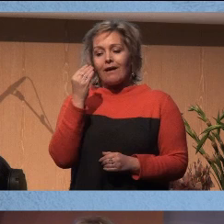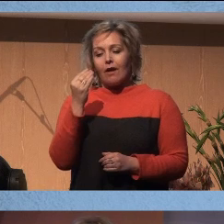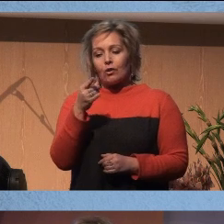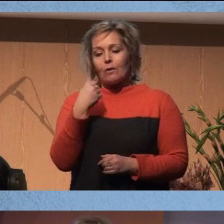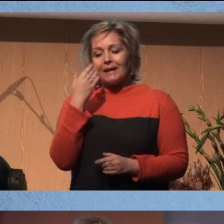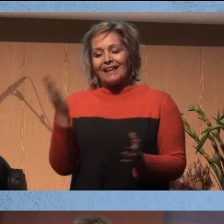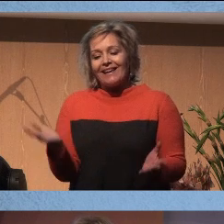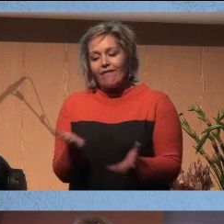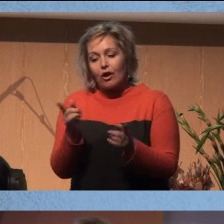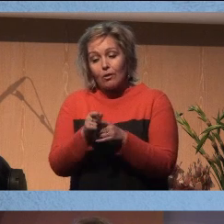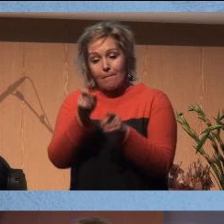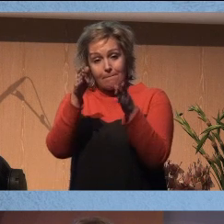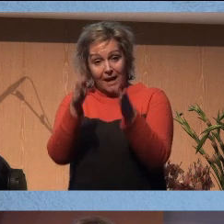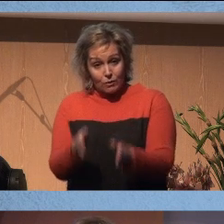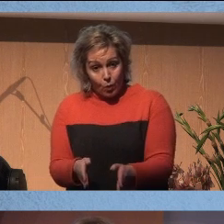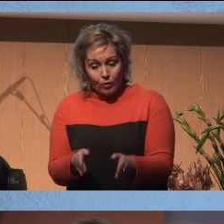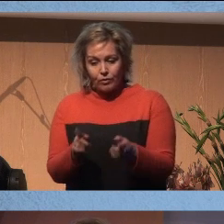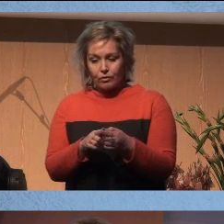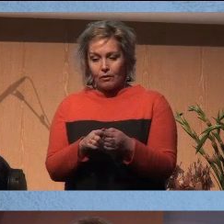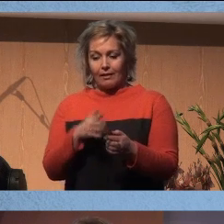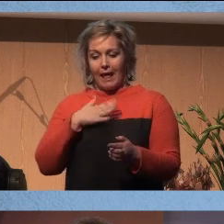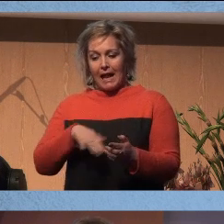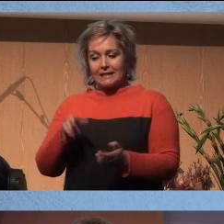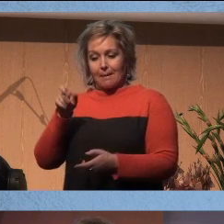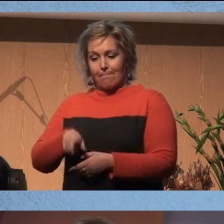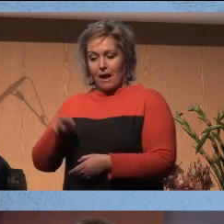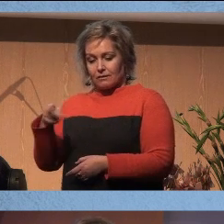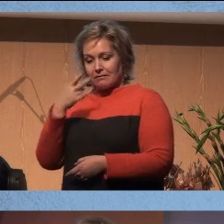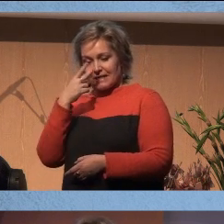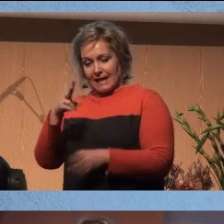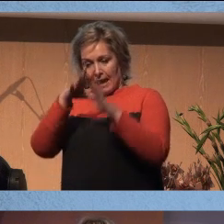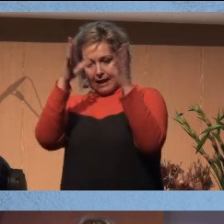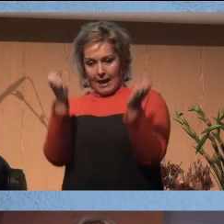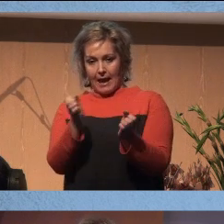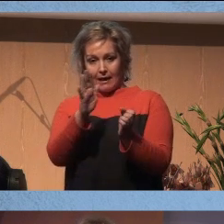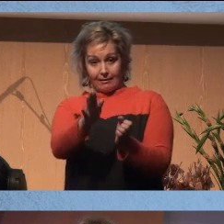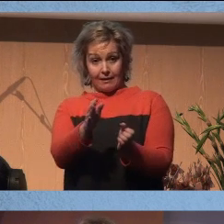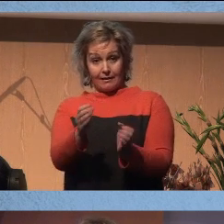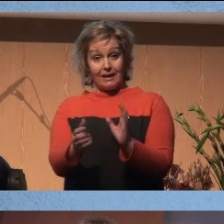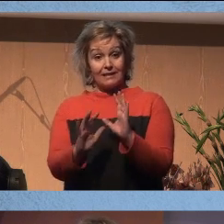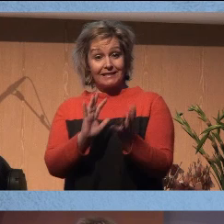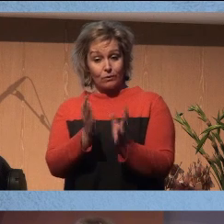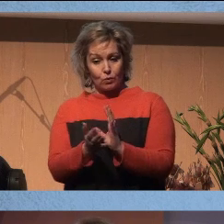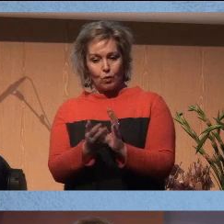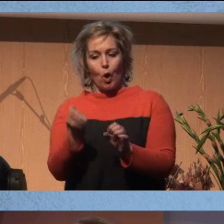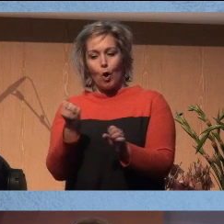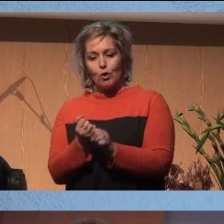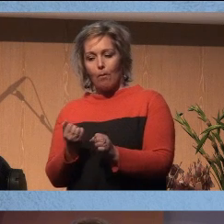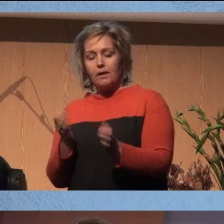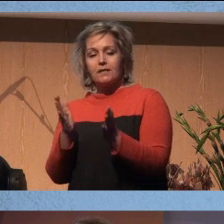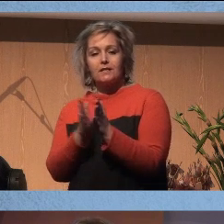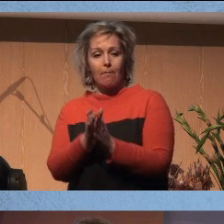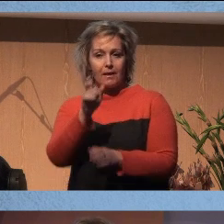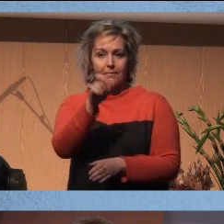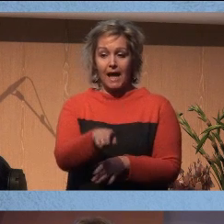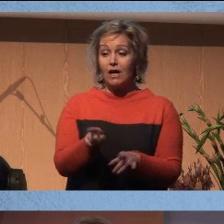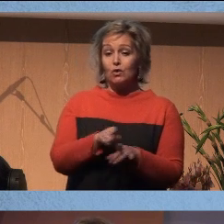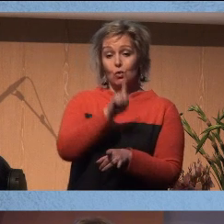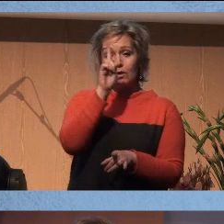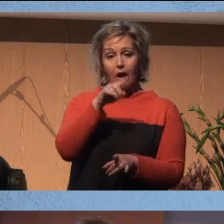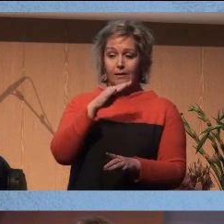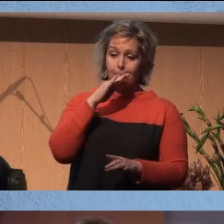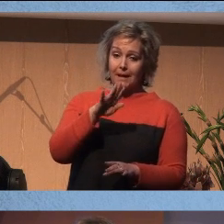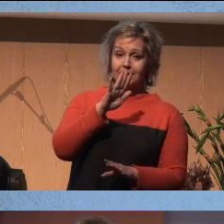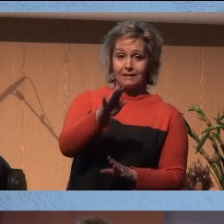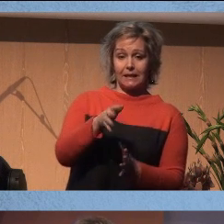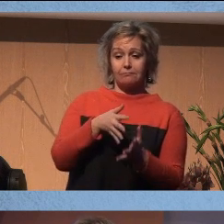blir ivaretatt som person, og at helsepersonell ser hele din situasjon og jobber sammen med deg, slik at du kan